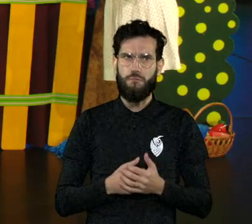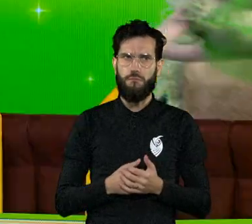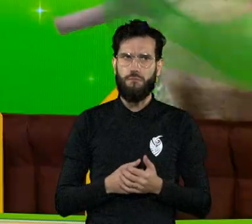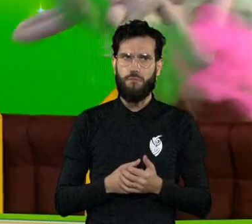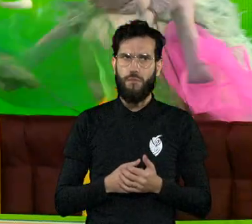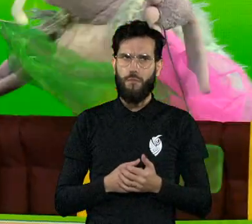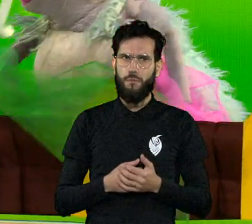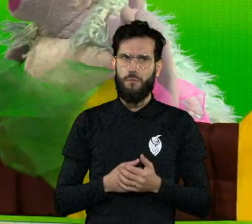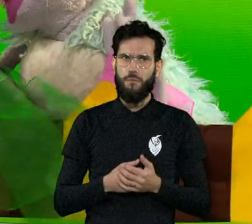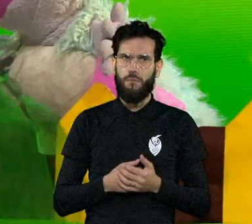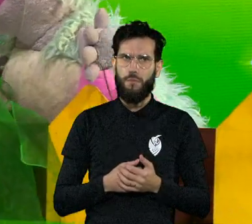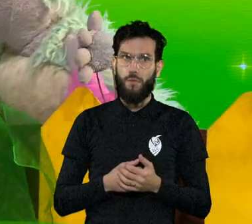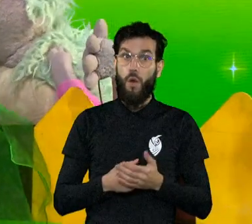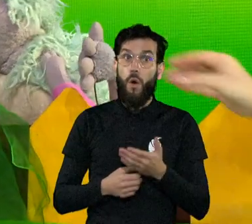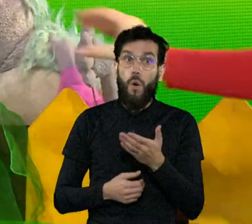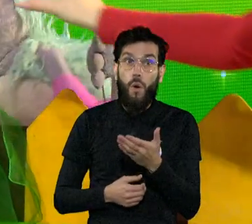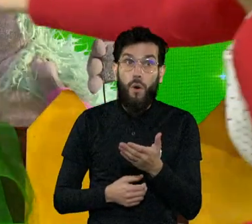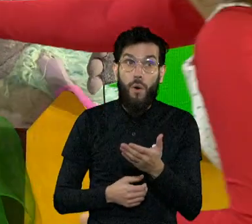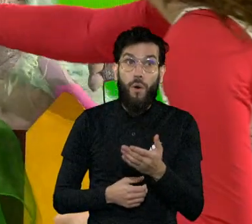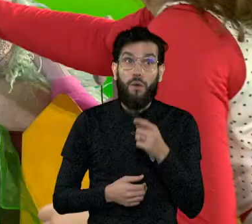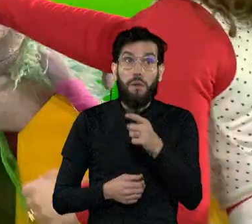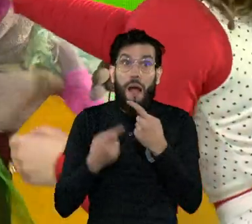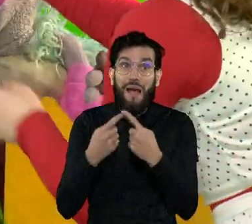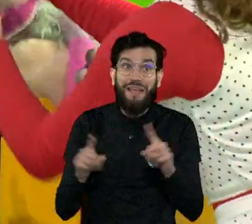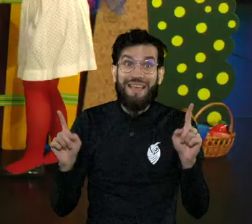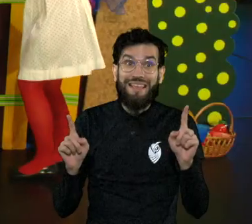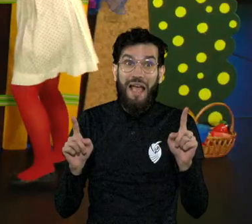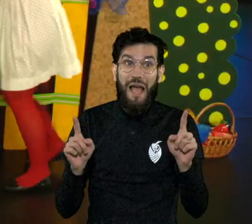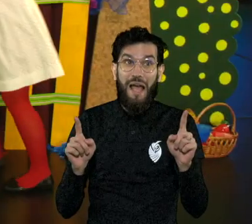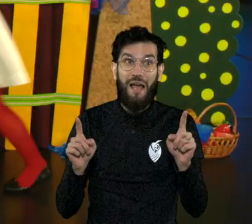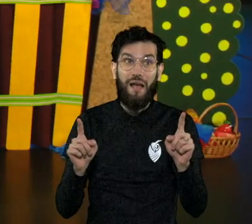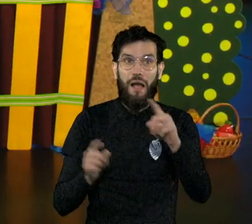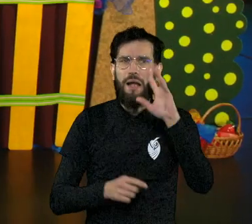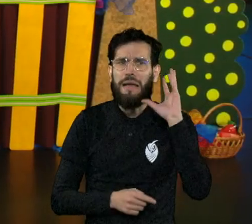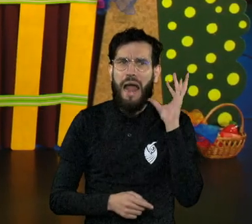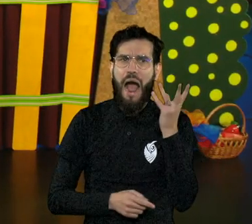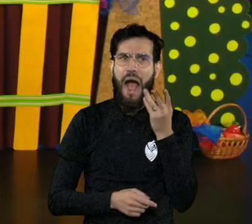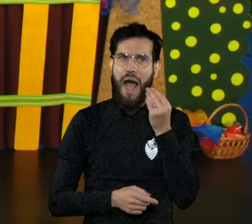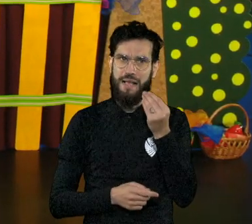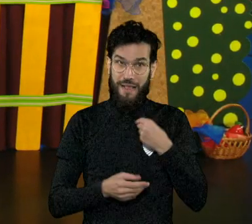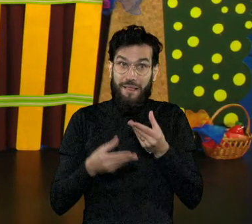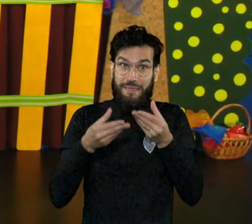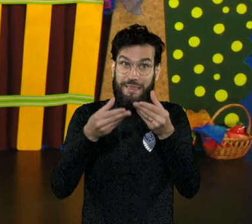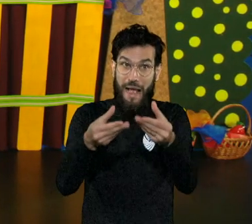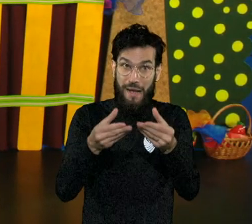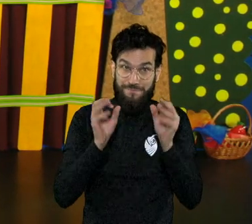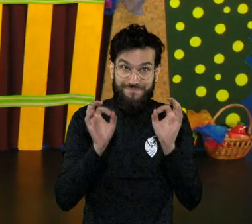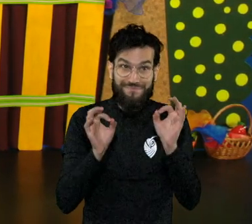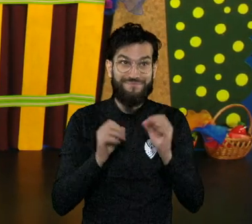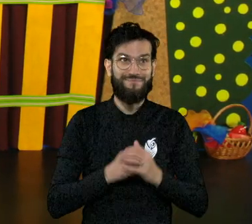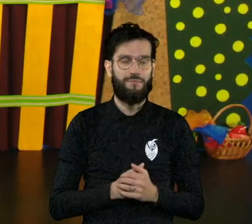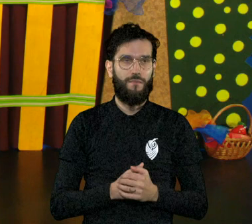Murko, nebuď lakomec. Máš pre mňa inú. No počkaj, ja ti ju pomôžem nasadiť.